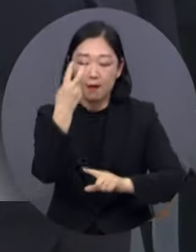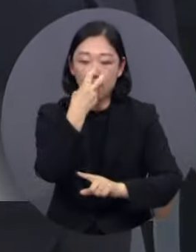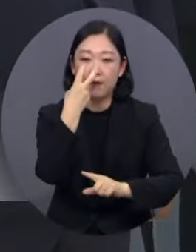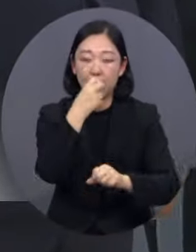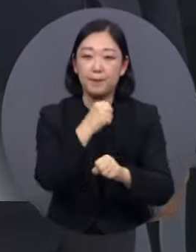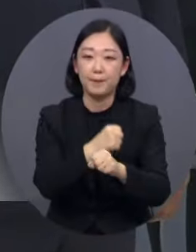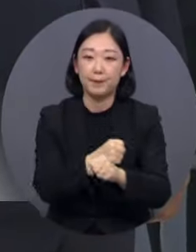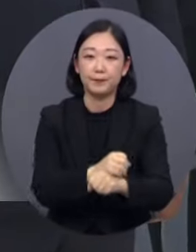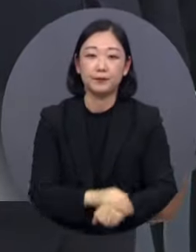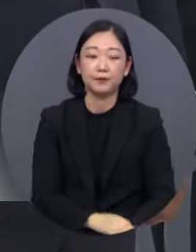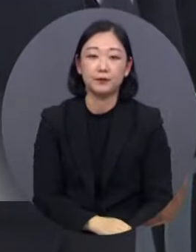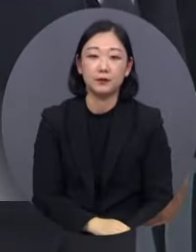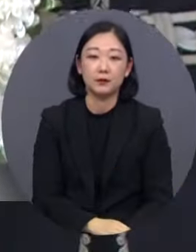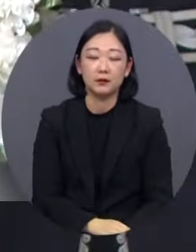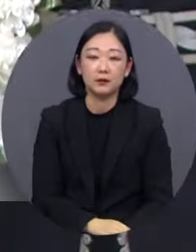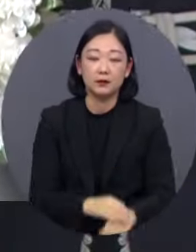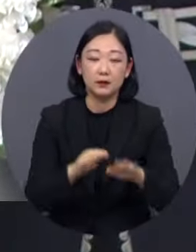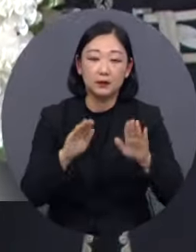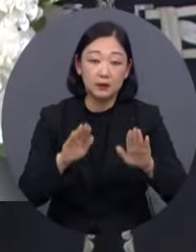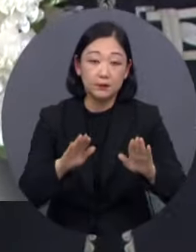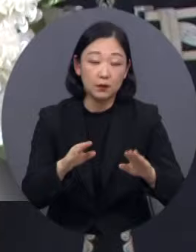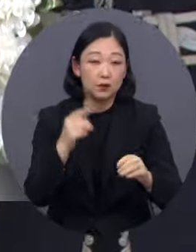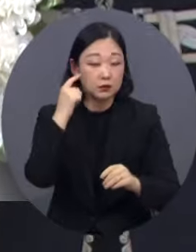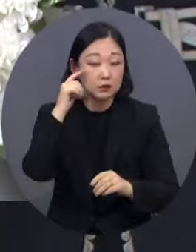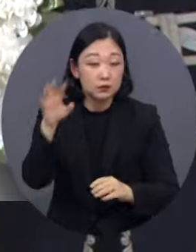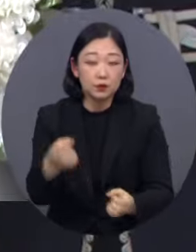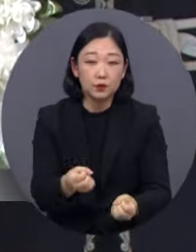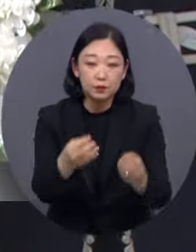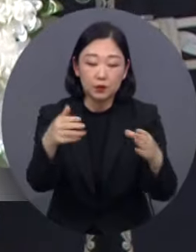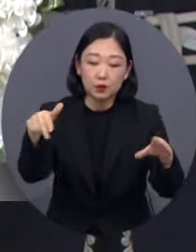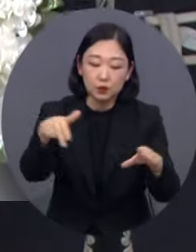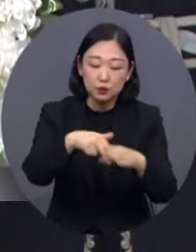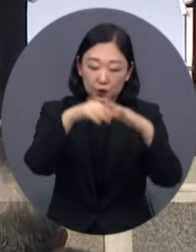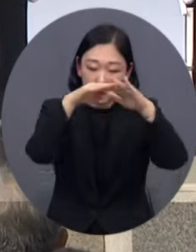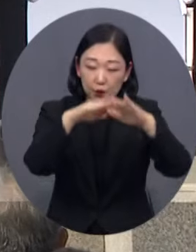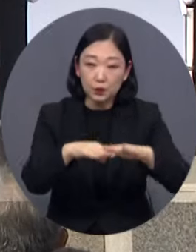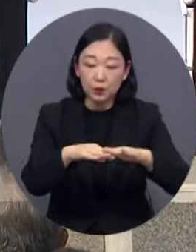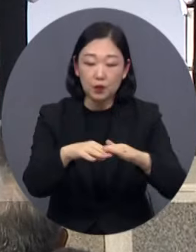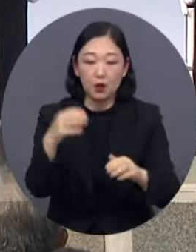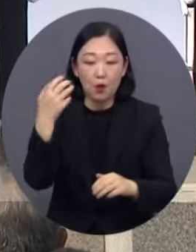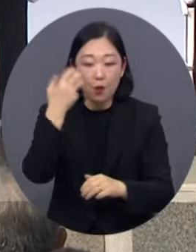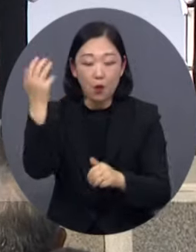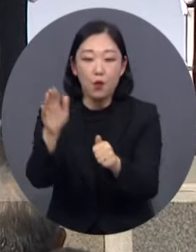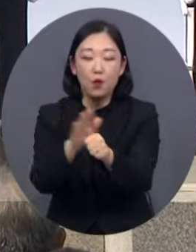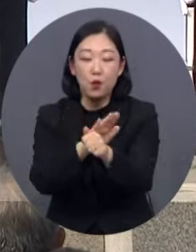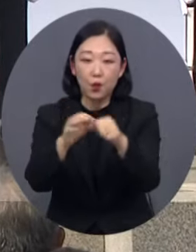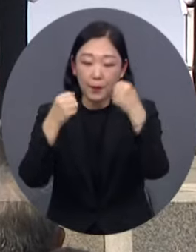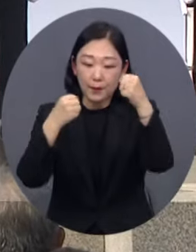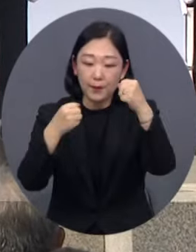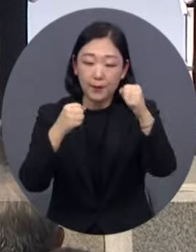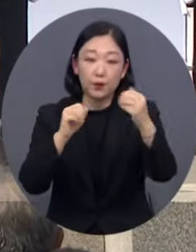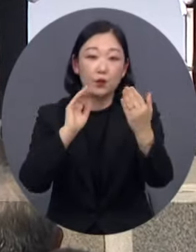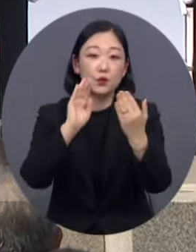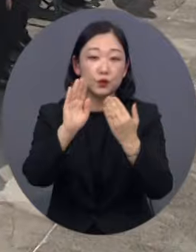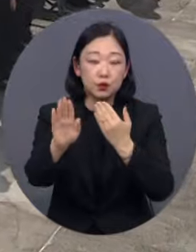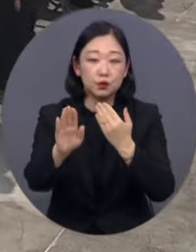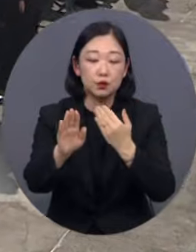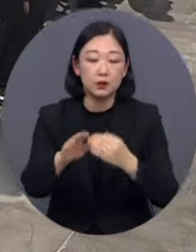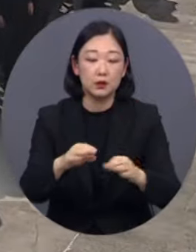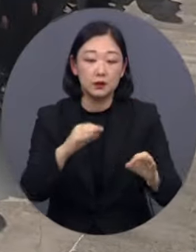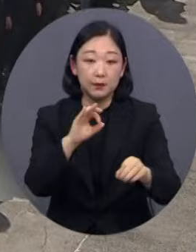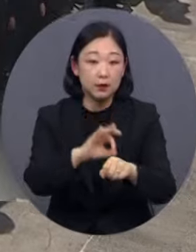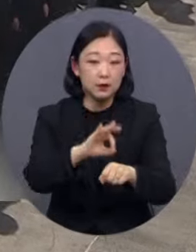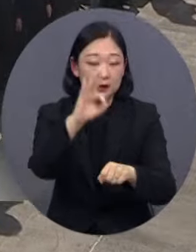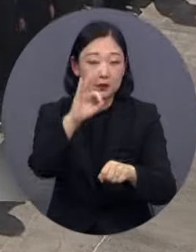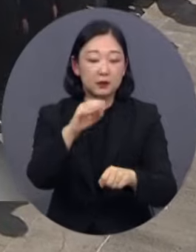행정안전부가 주최하고 제주도가 주관하는 이번 추념식은 종교 의례와 진원무 공연 등 식전 행사에 이어 오전